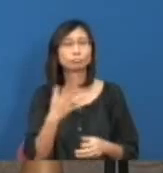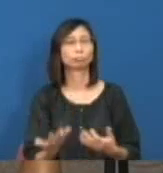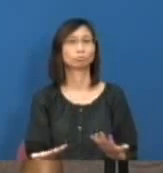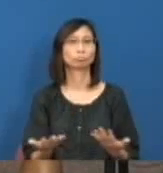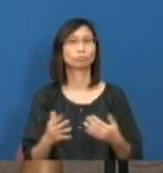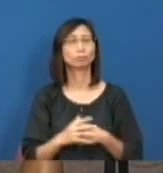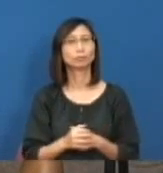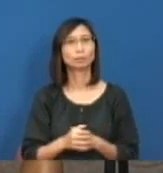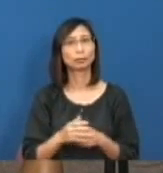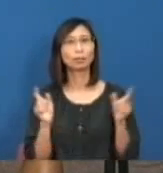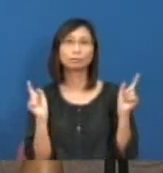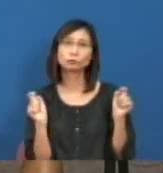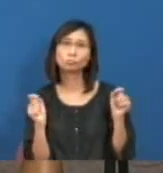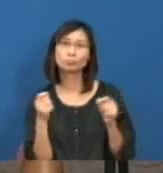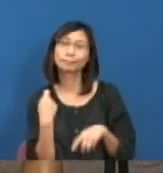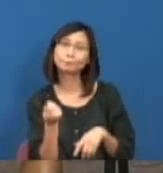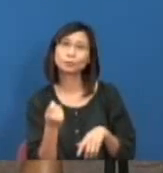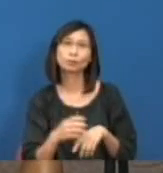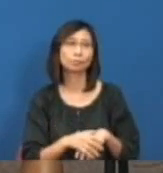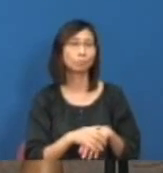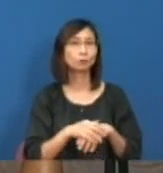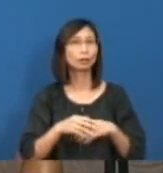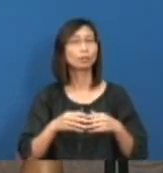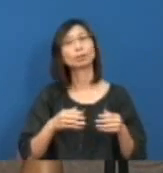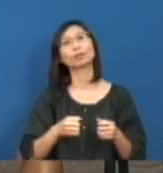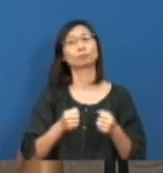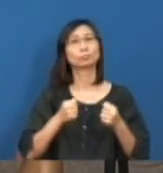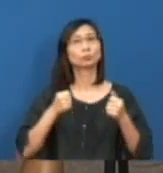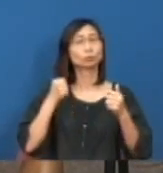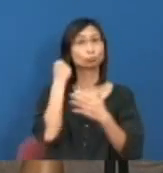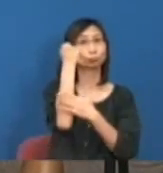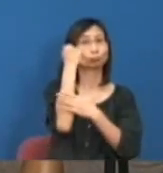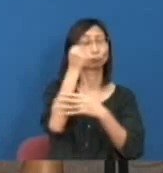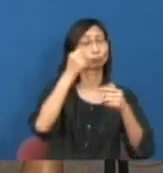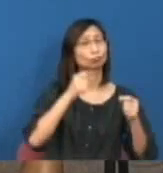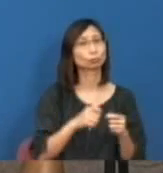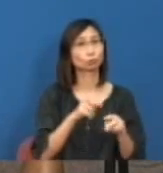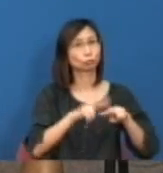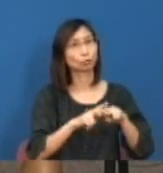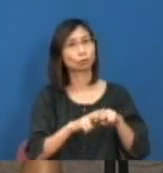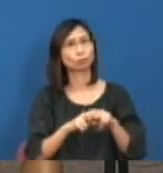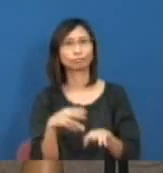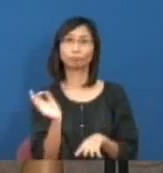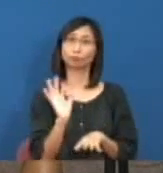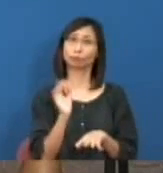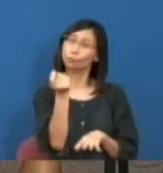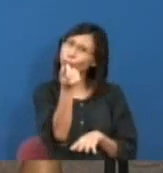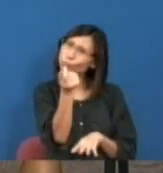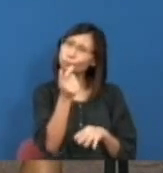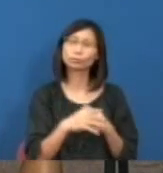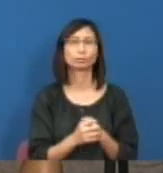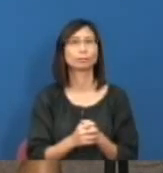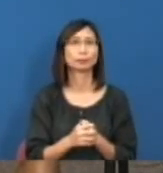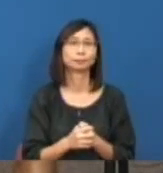咁個原因就係其實好簡單，睇佢好少同中共對抗喎，係嘛？就咁簡單，即係好少同中共對